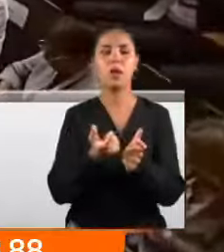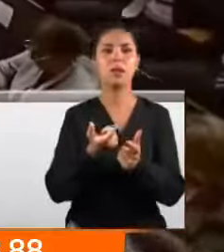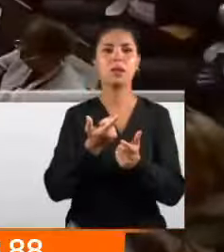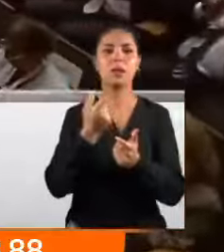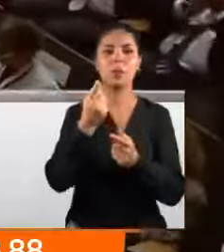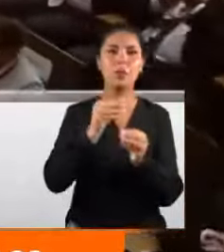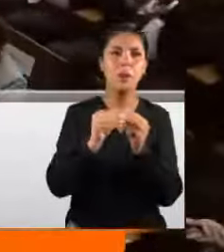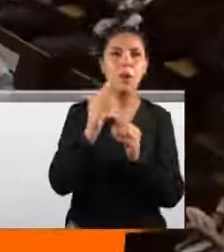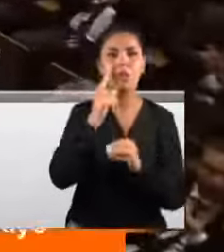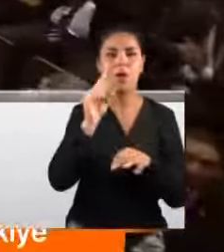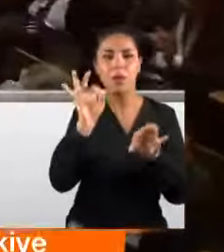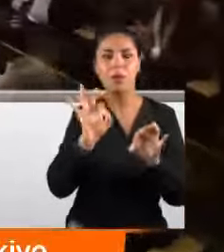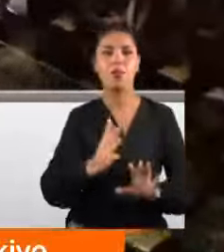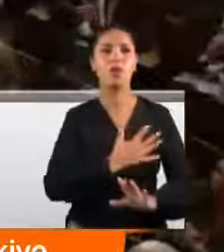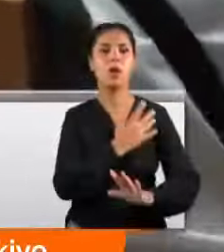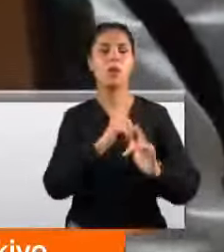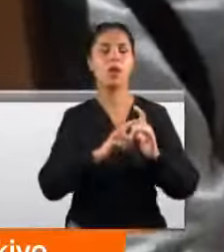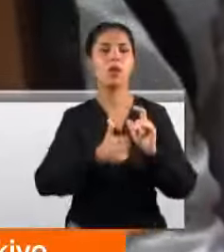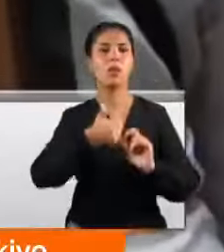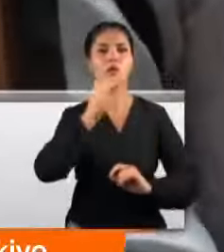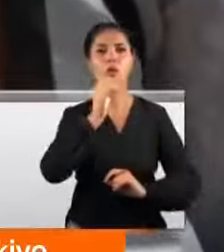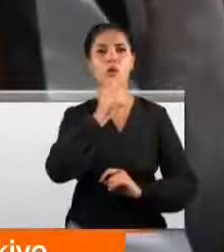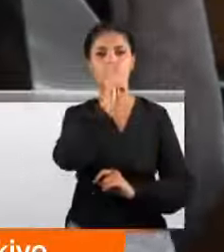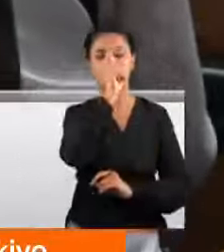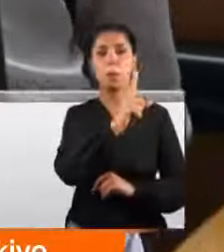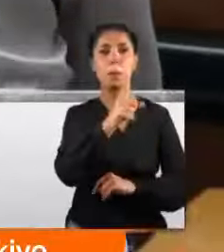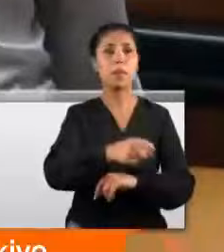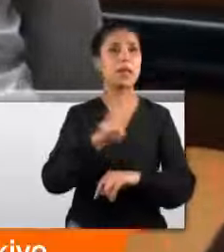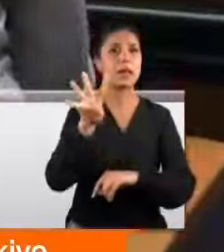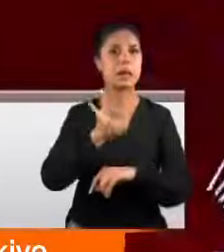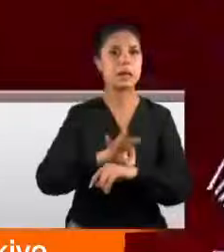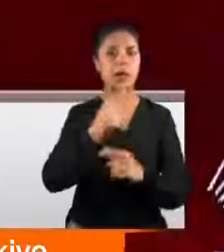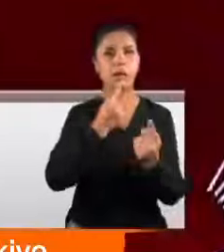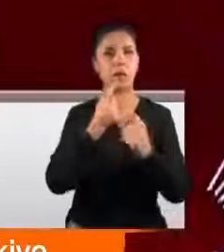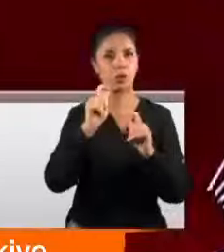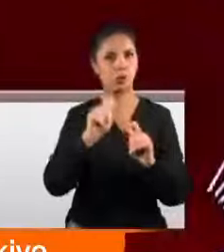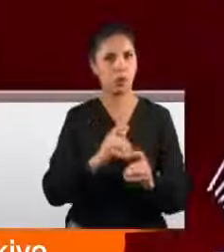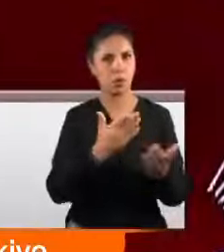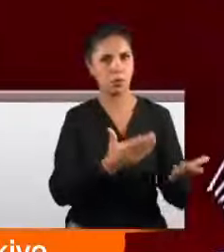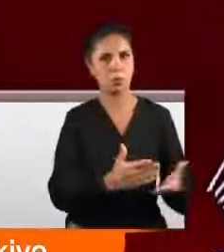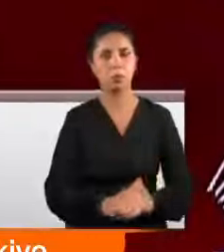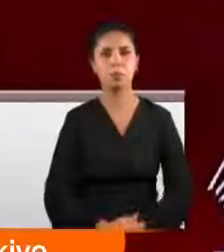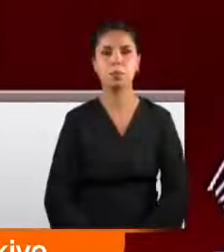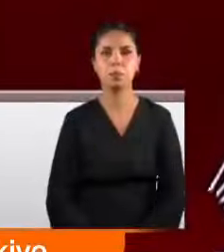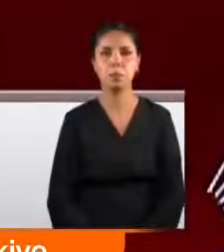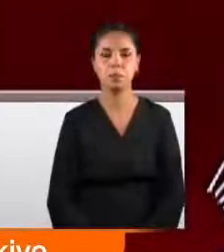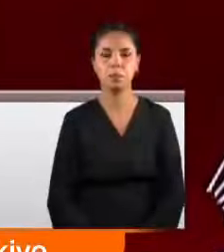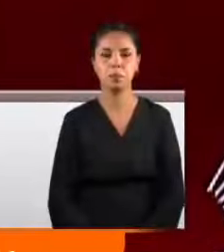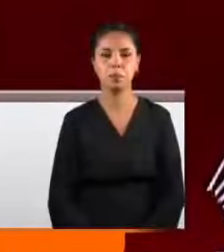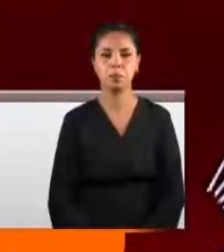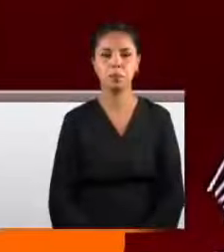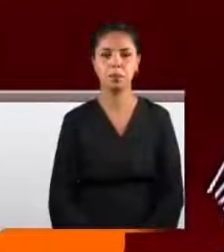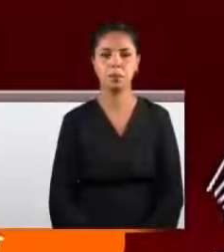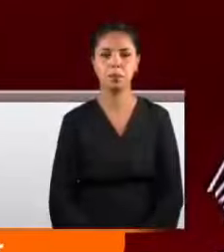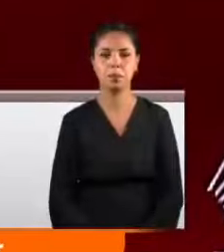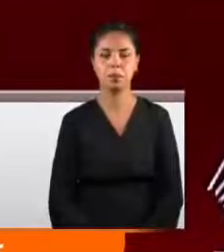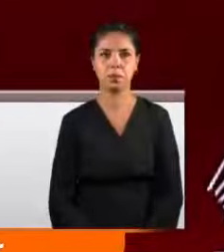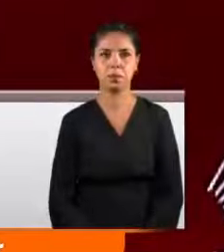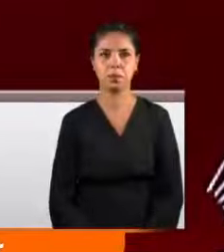CHP Genel Başkanı Özgür Özel tam 1 saat 40 dakika kürsüde kaldı. Sayın Kemal Kılıçdaroğlu dışındaki önceki